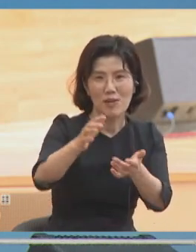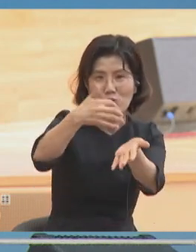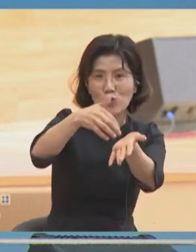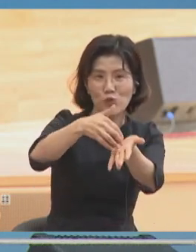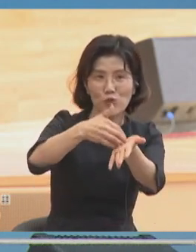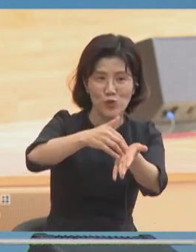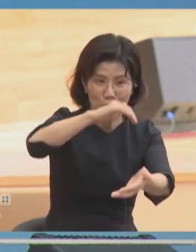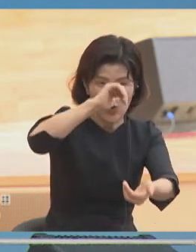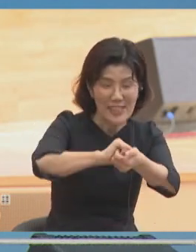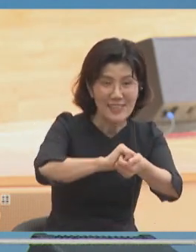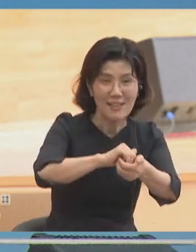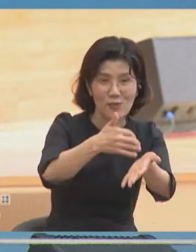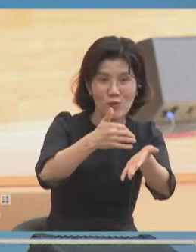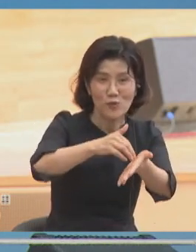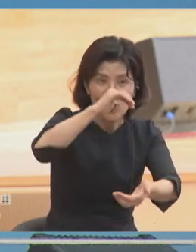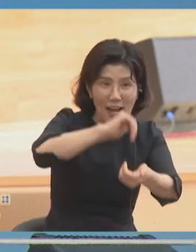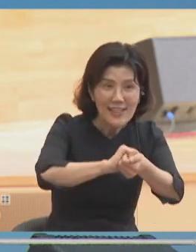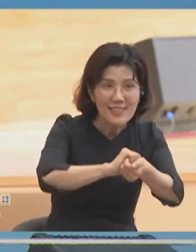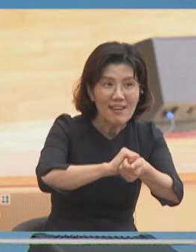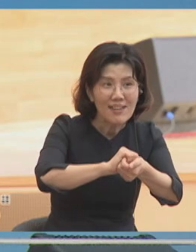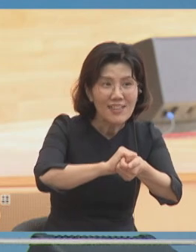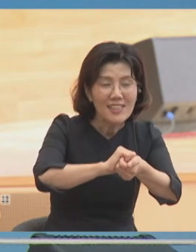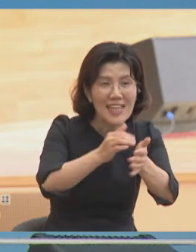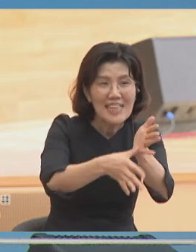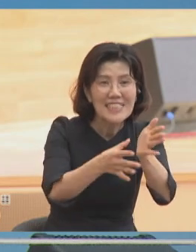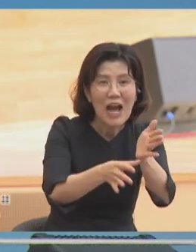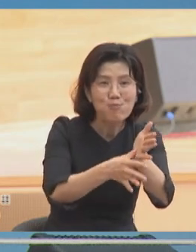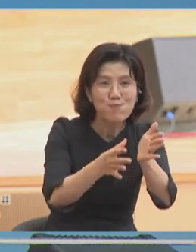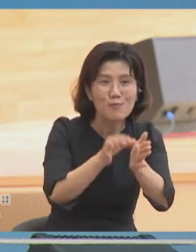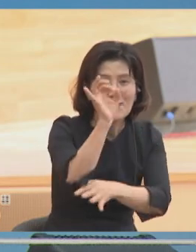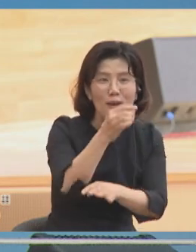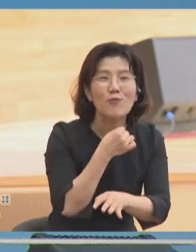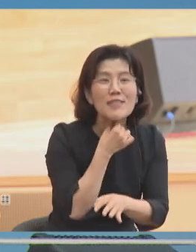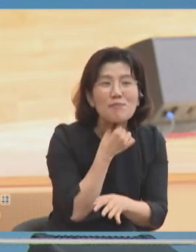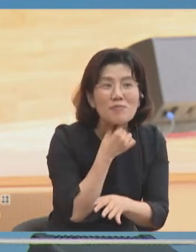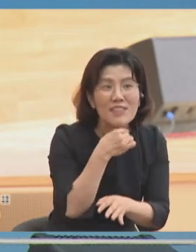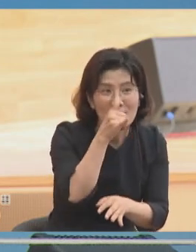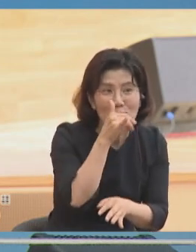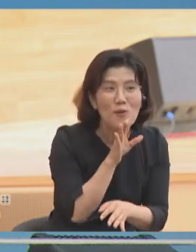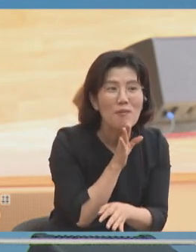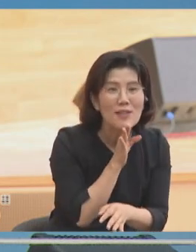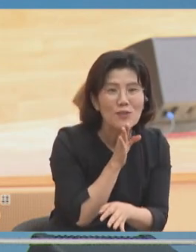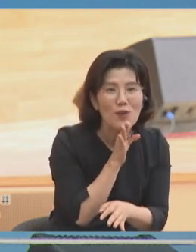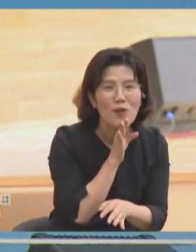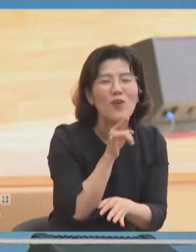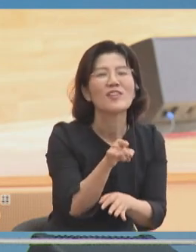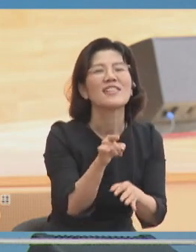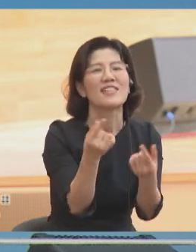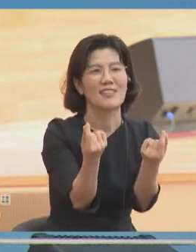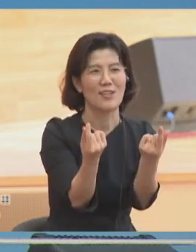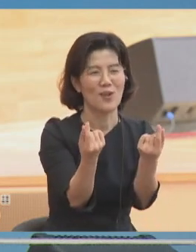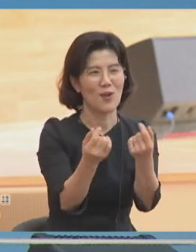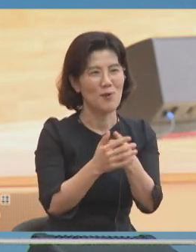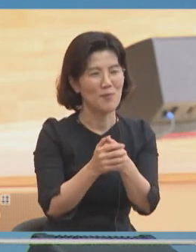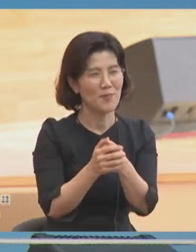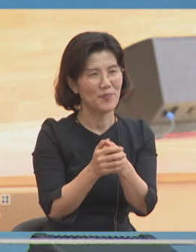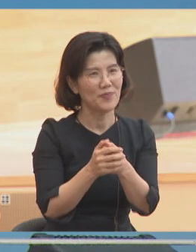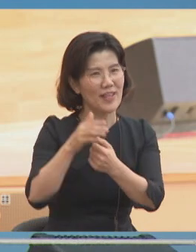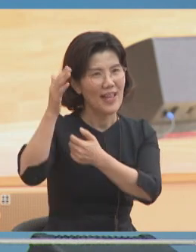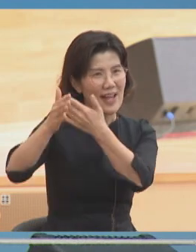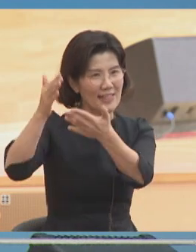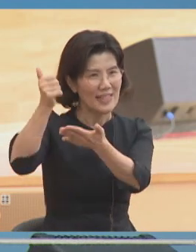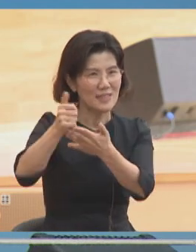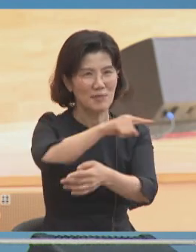특별 한정 막 뜨면은 어떻게 해야 돼 막 사고 싶잖아요 그죠 그런 거 여러분 이와 같이 하나님은 우리 상황에 꼭